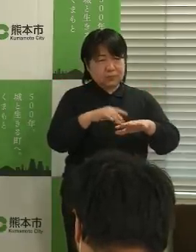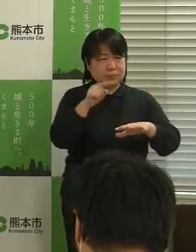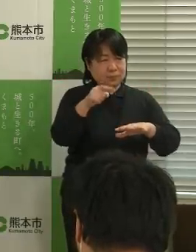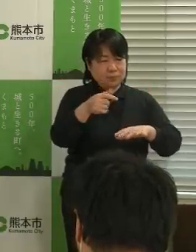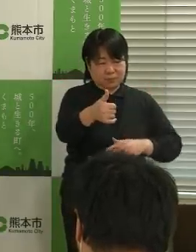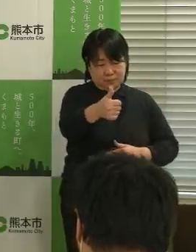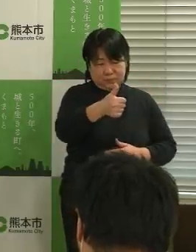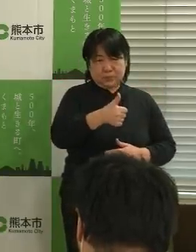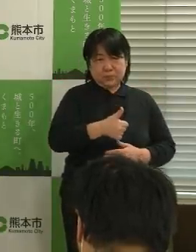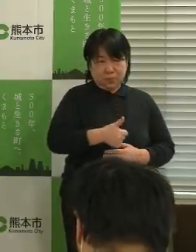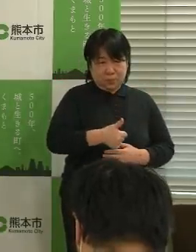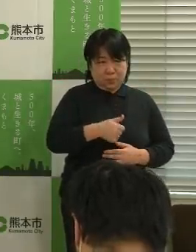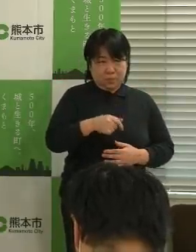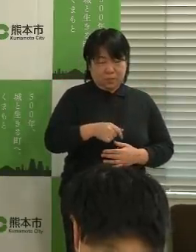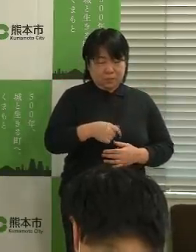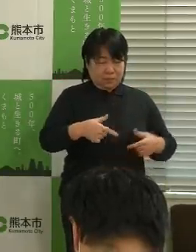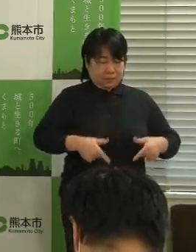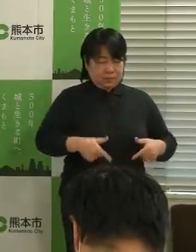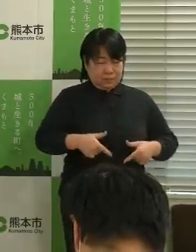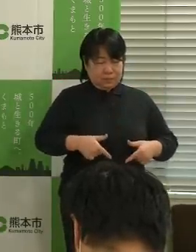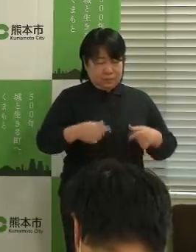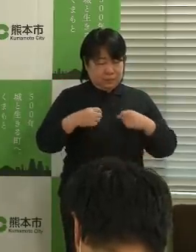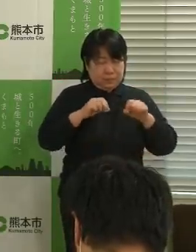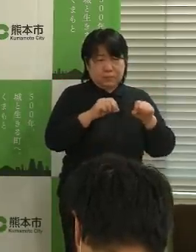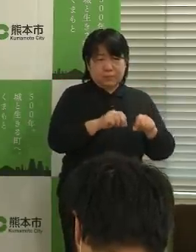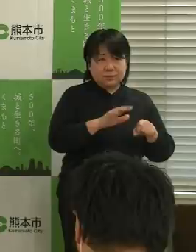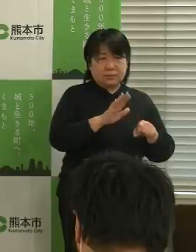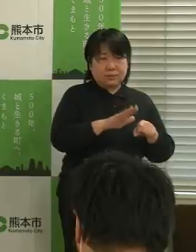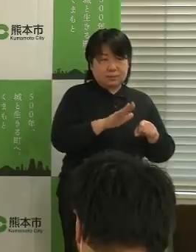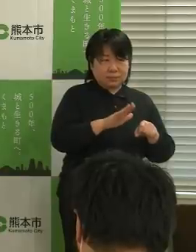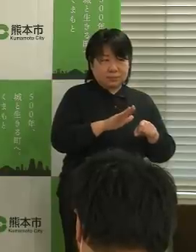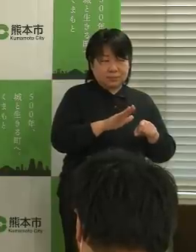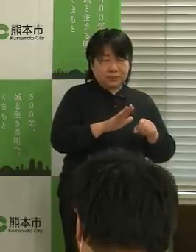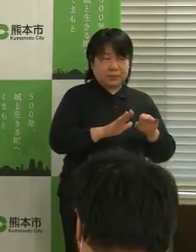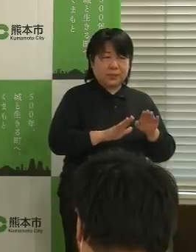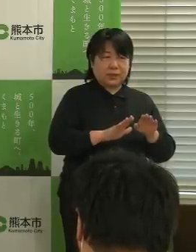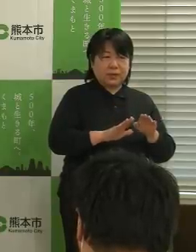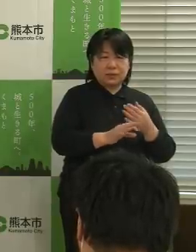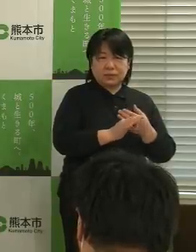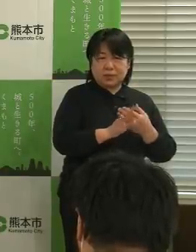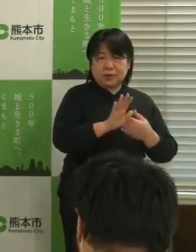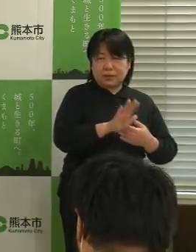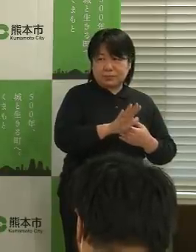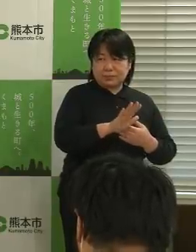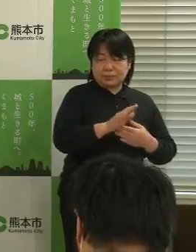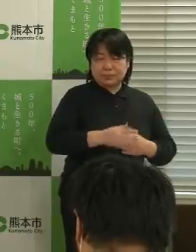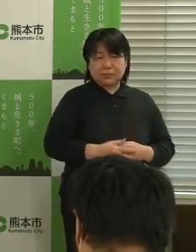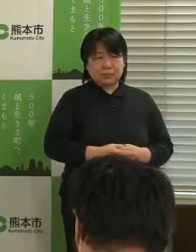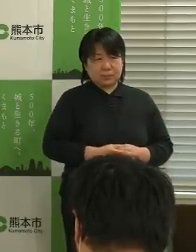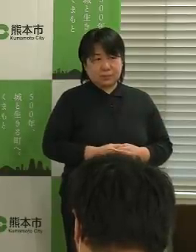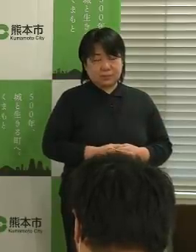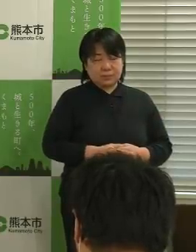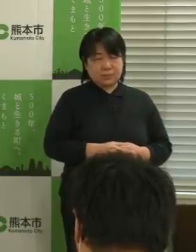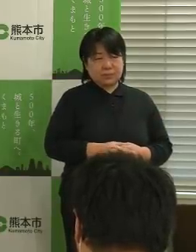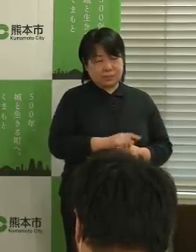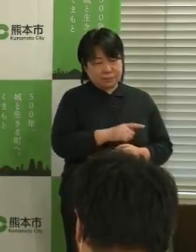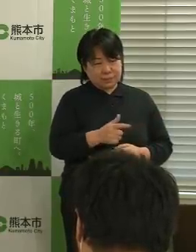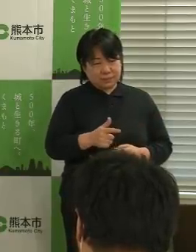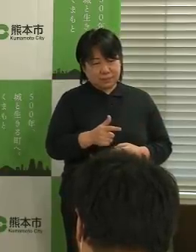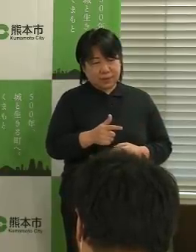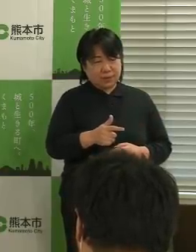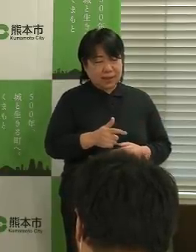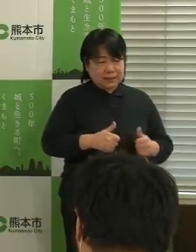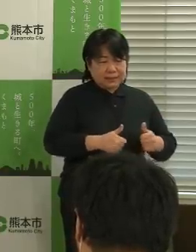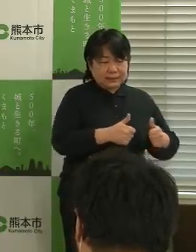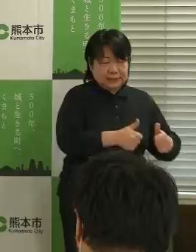感染を確認されたというような事例もございますので、やはりそれはさまざまな移動に伴